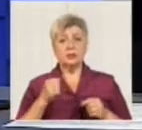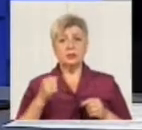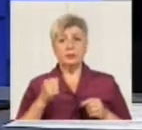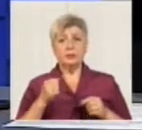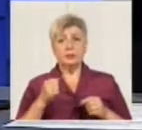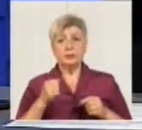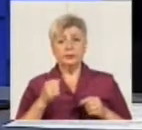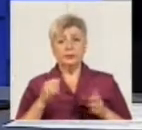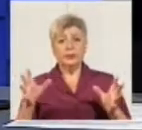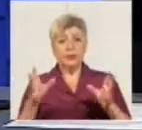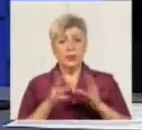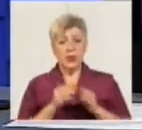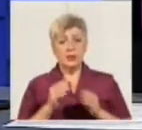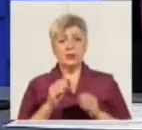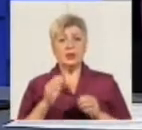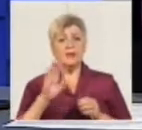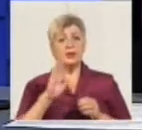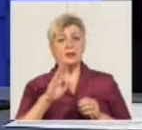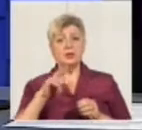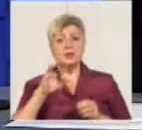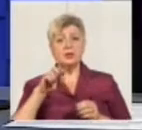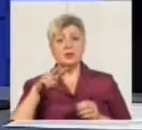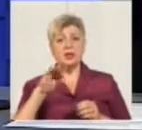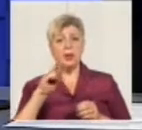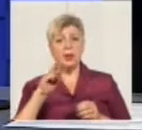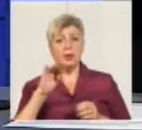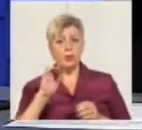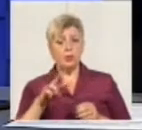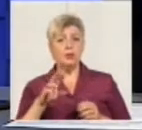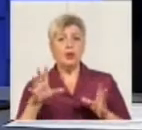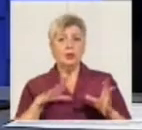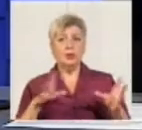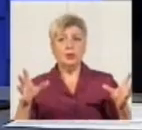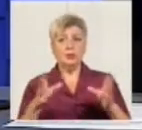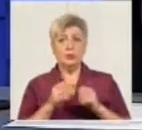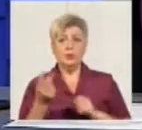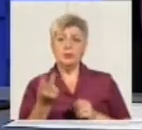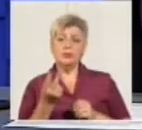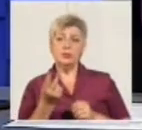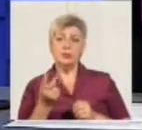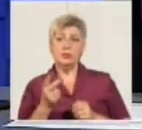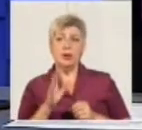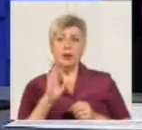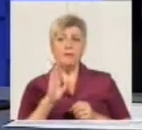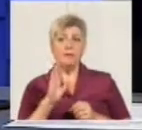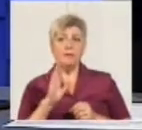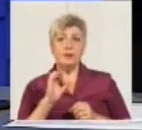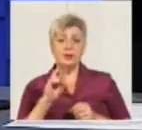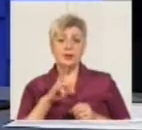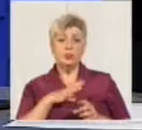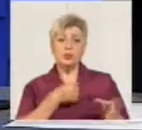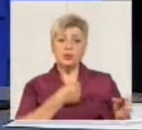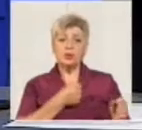з Василем Сліпаком був якраз він поряд. Вони були двойка, Василь був з кулеметом,